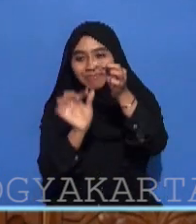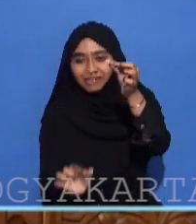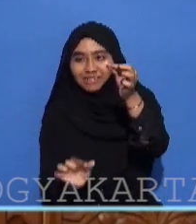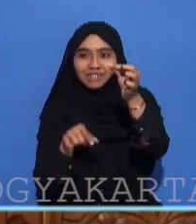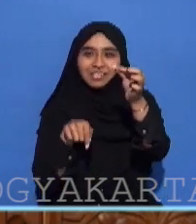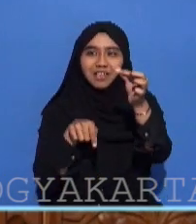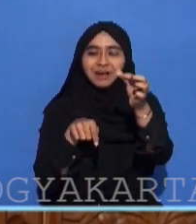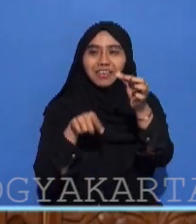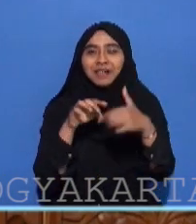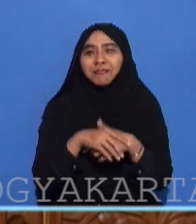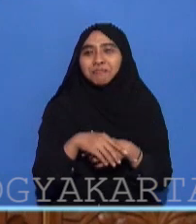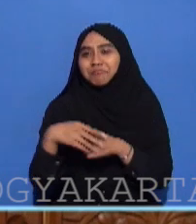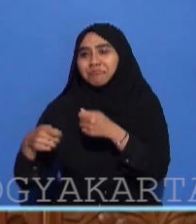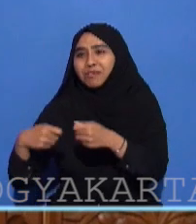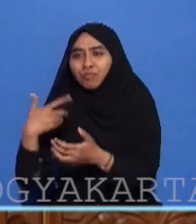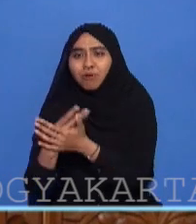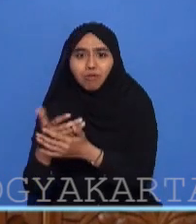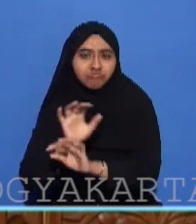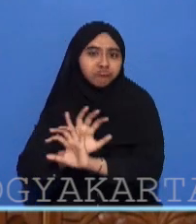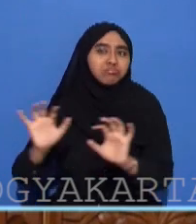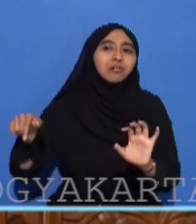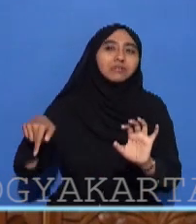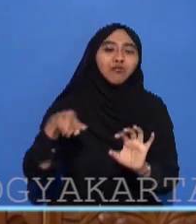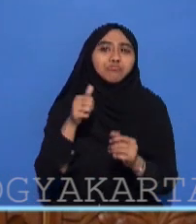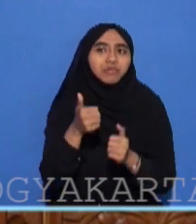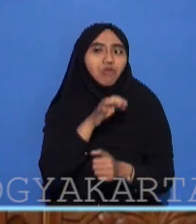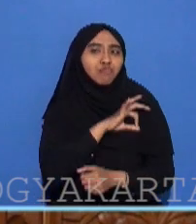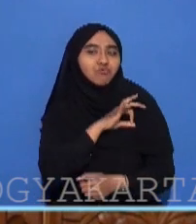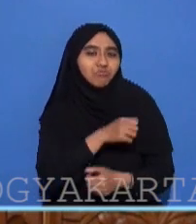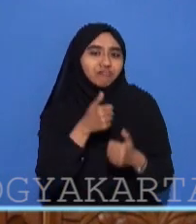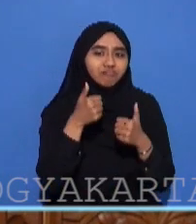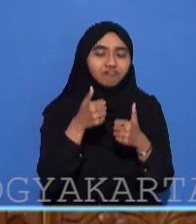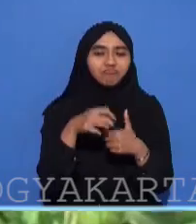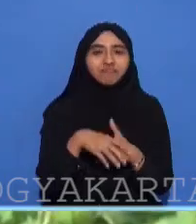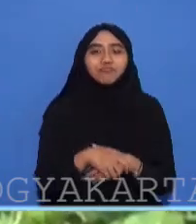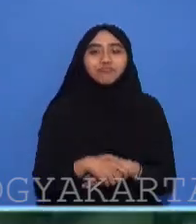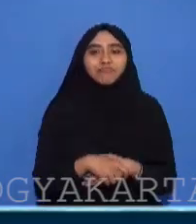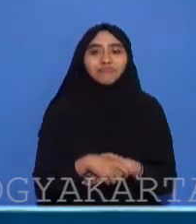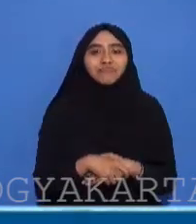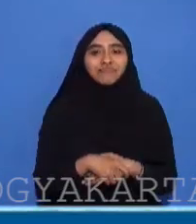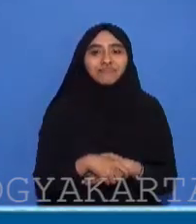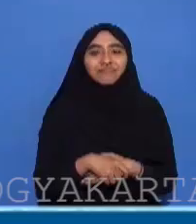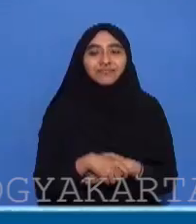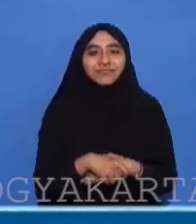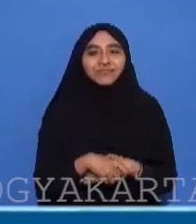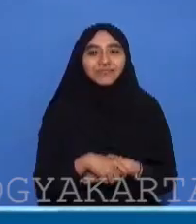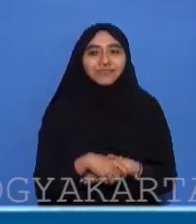pengaosipun Kapitang Sae saengga saged datengaken bebaden ingkang sae dumateng kadang tani.